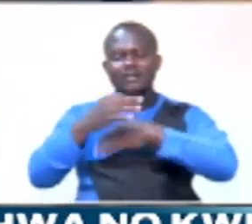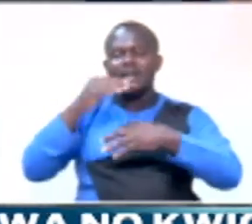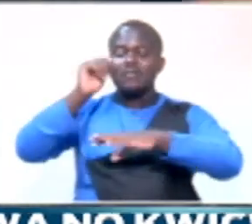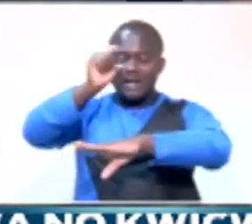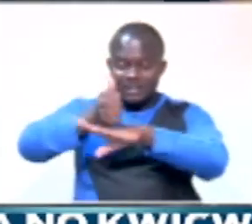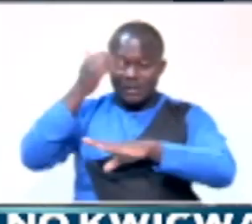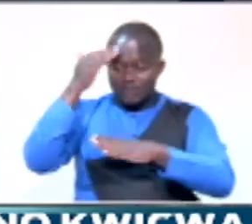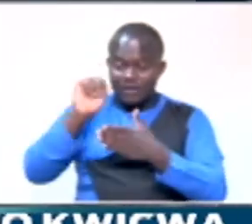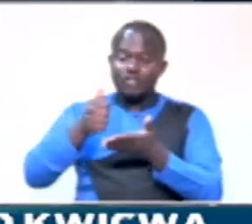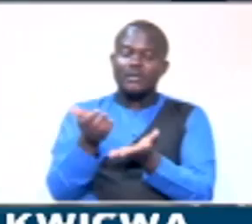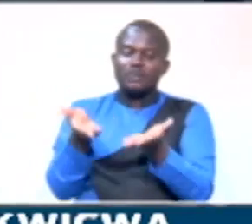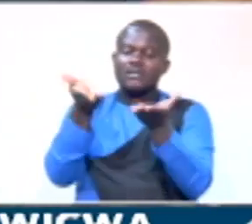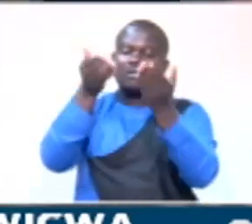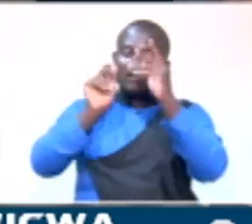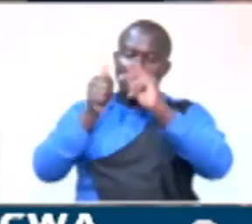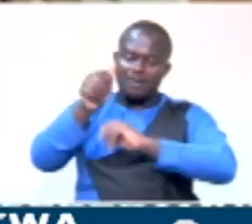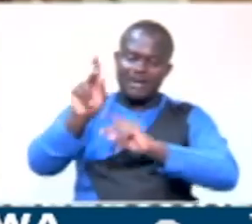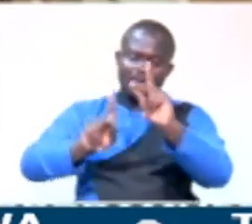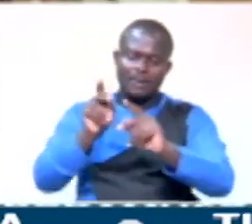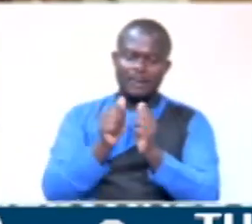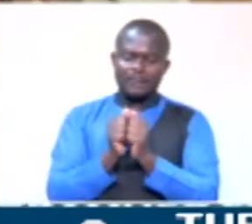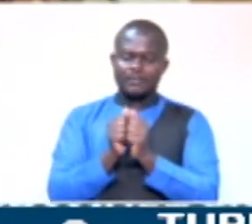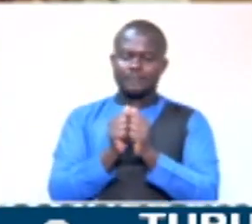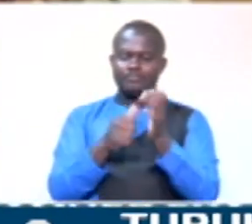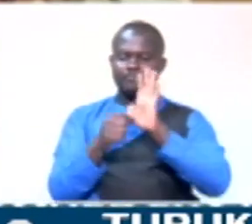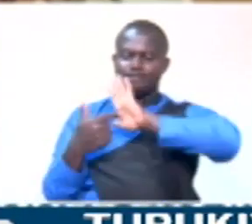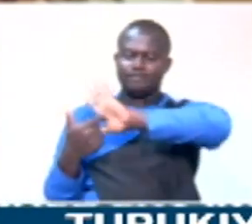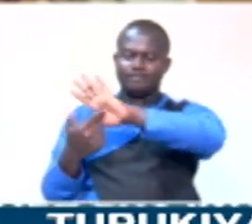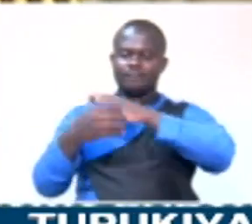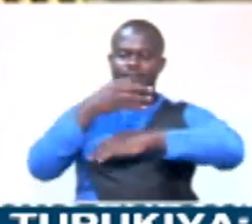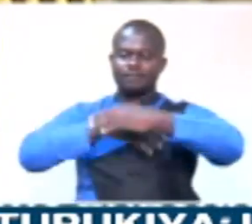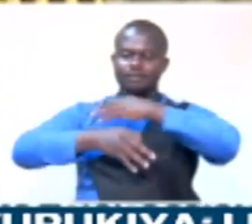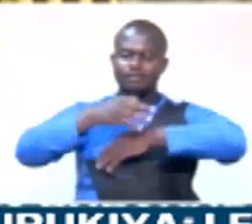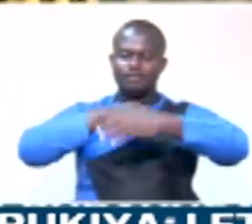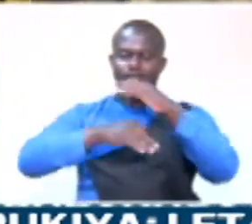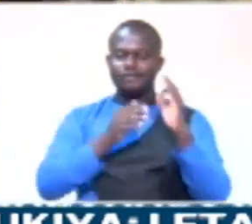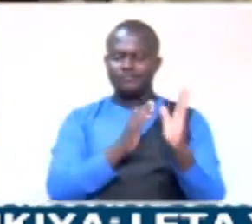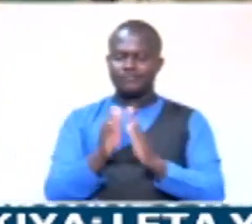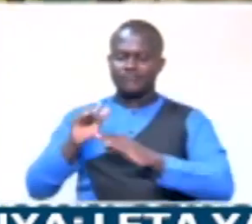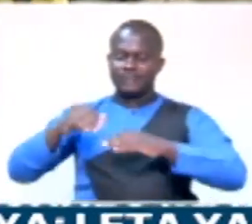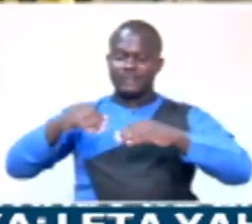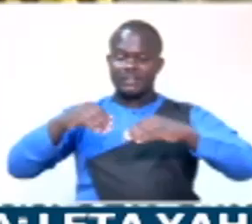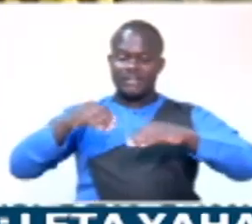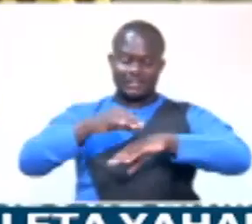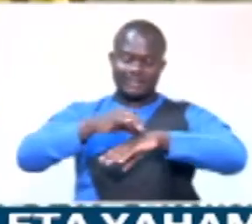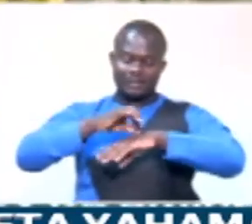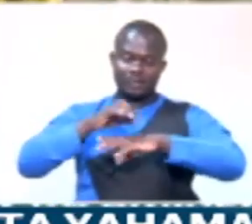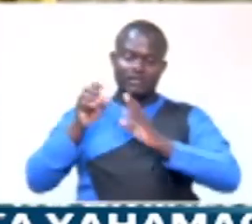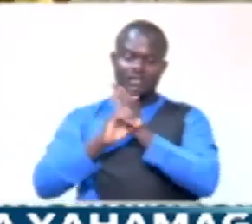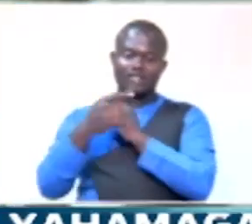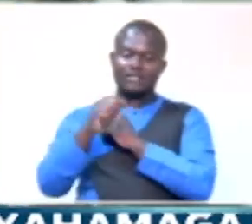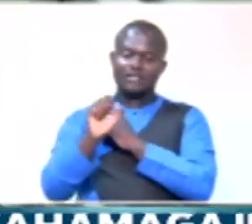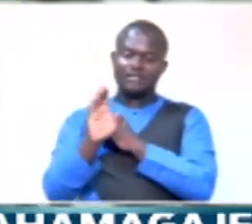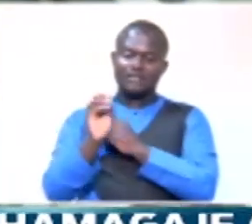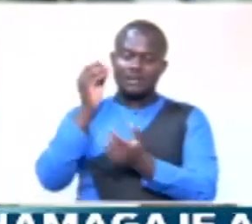Mwazishyizeho kugira ngo zizamure bariya abaturage. Ibibazo byagaragaye mu ruganda rutunganya impu rwo mu karere ka Gatsibo byatumye